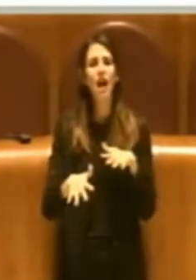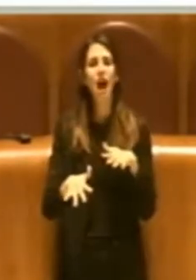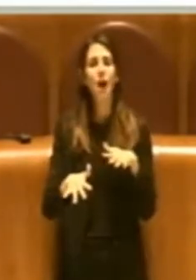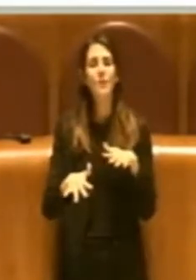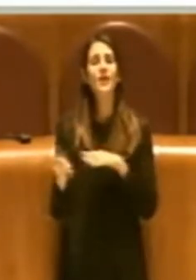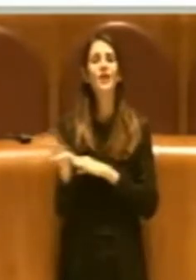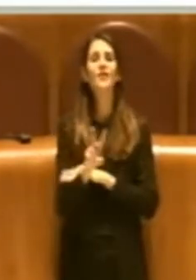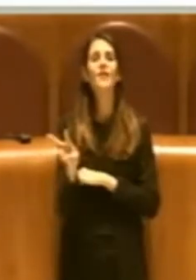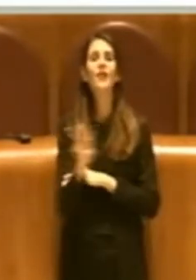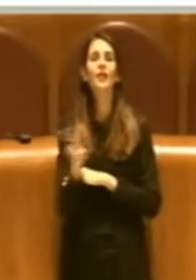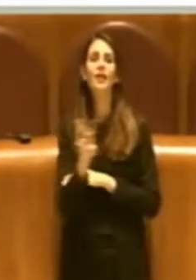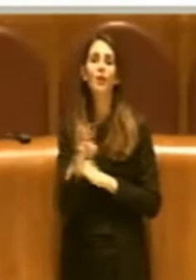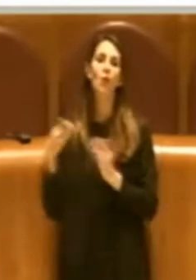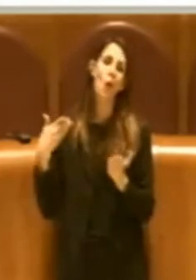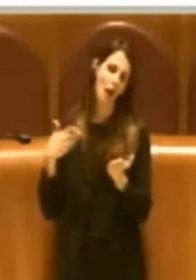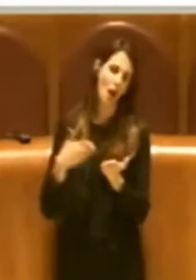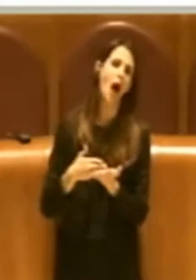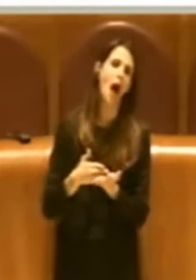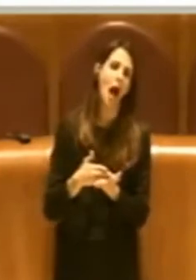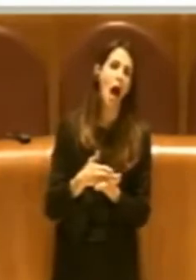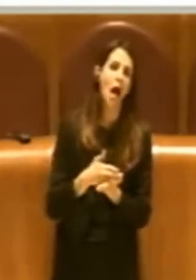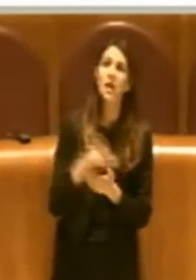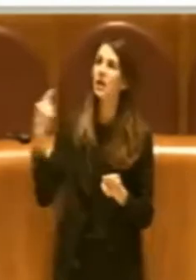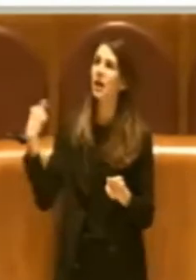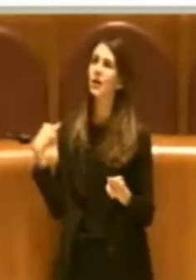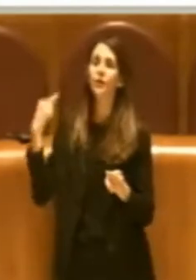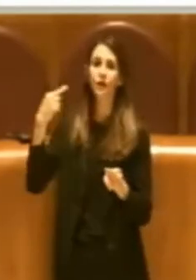in cui vige